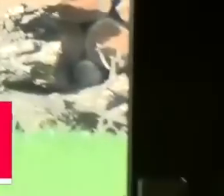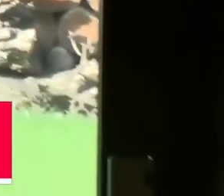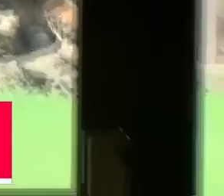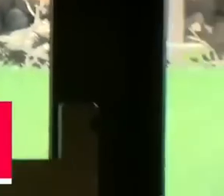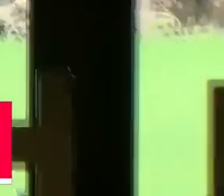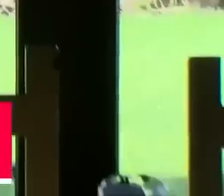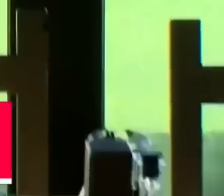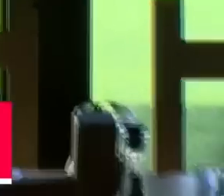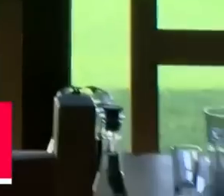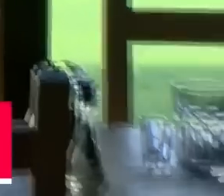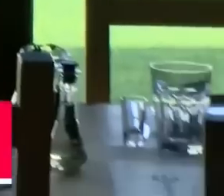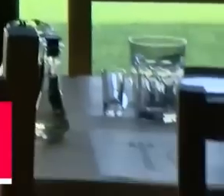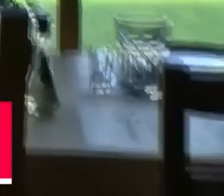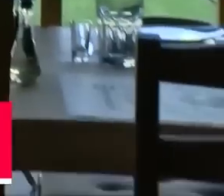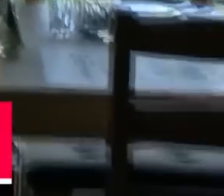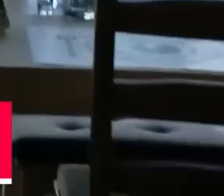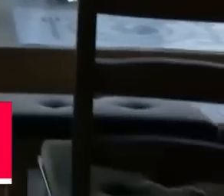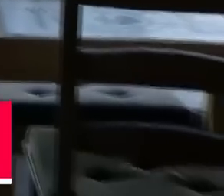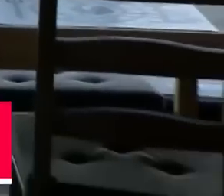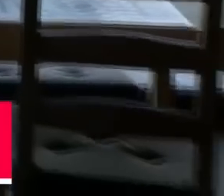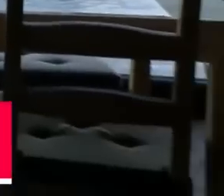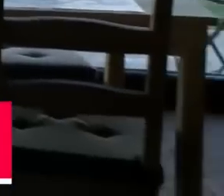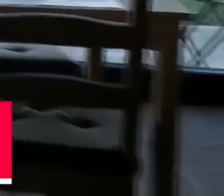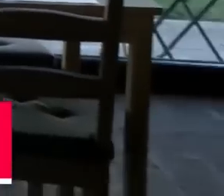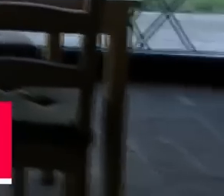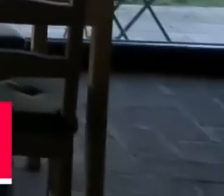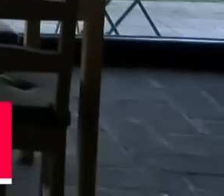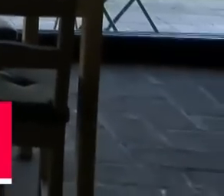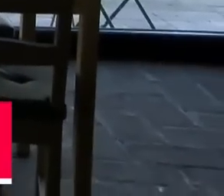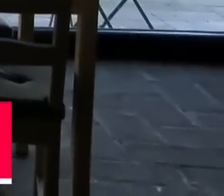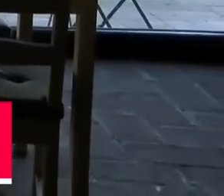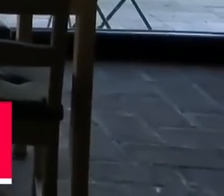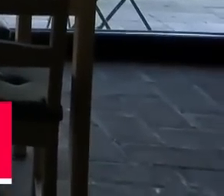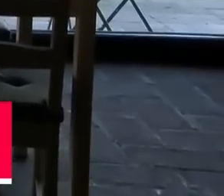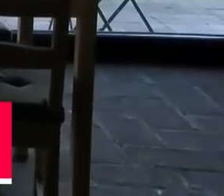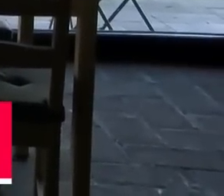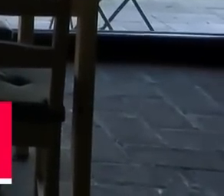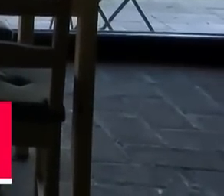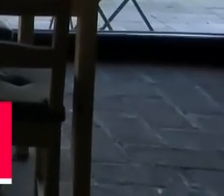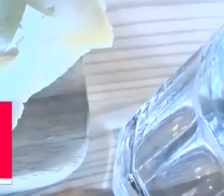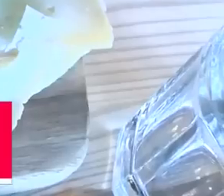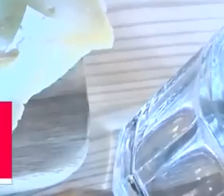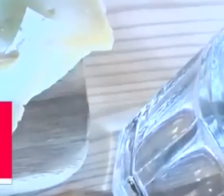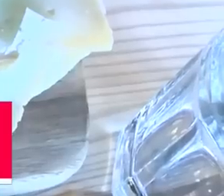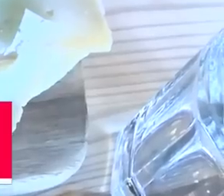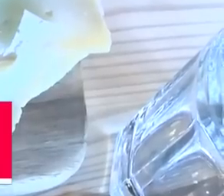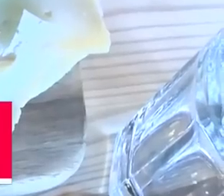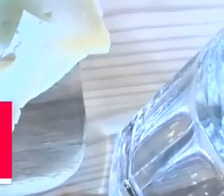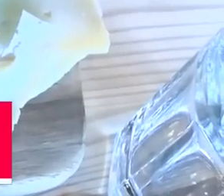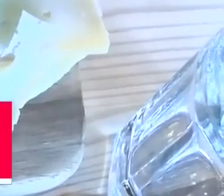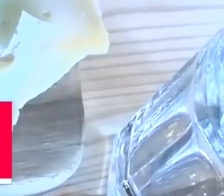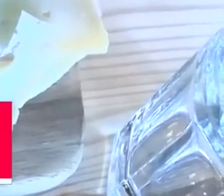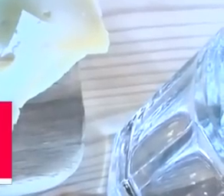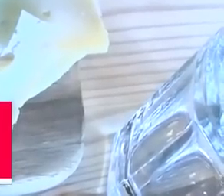poate servi masa în gospodăriile unor localnici, care au deschis puncte gastronomice, iar meniul este pregătit numai